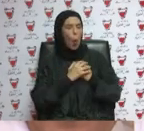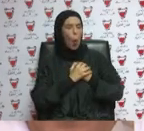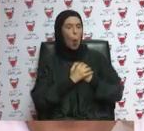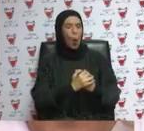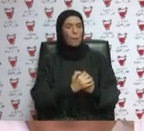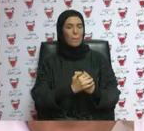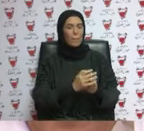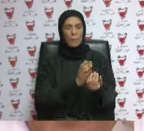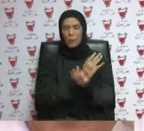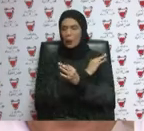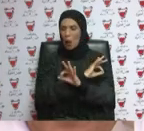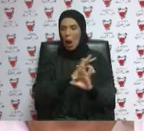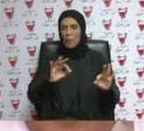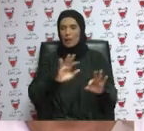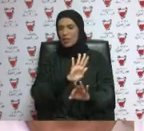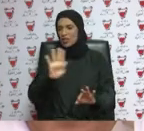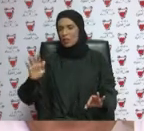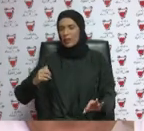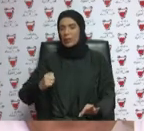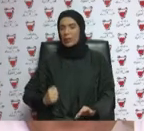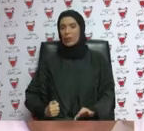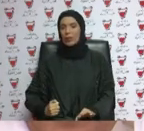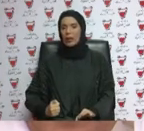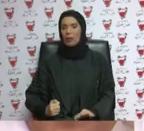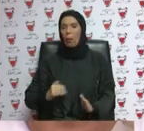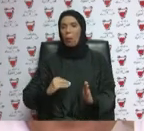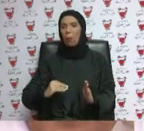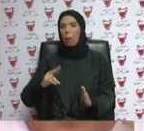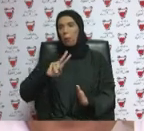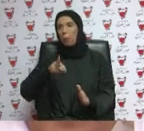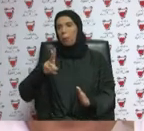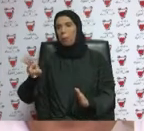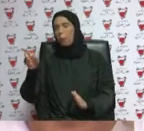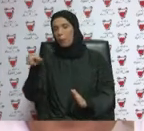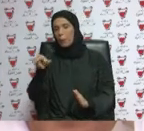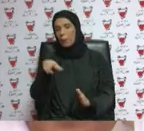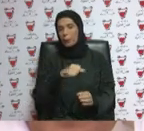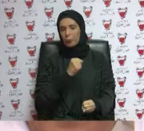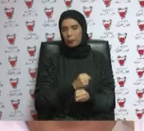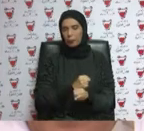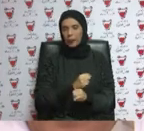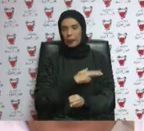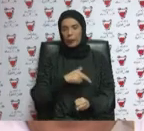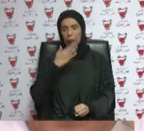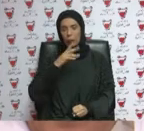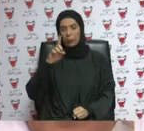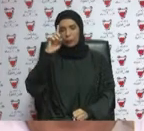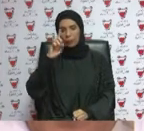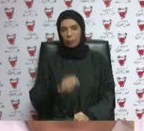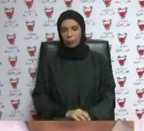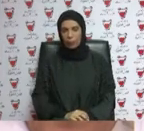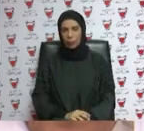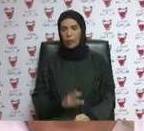كافة أفراد شعبه وكافة طبقاته. عمل الحكومة الحمد لله هذا اللي